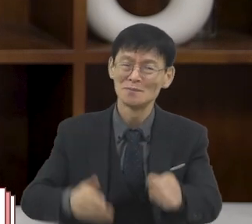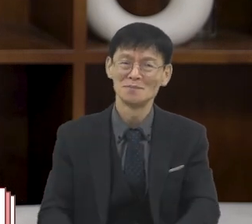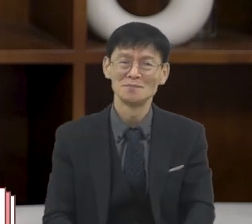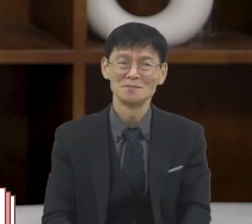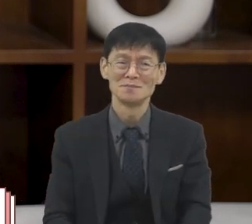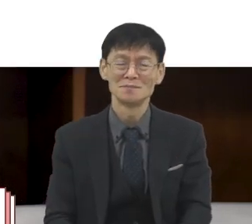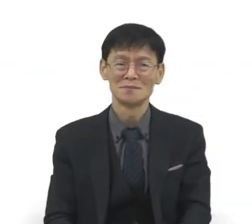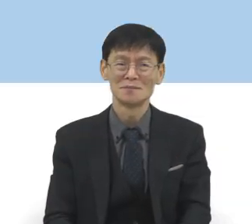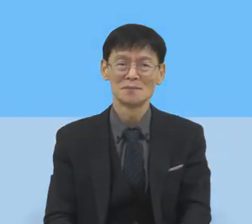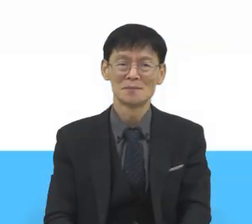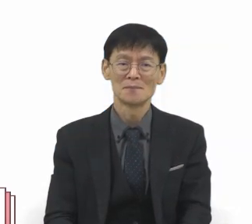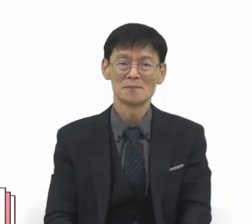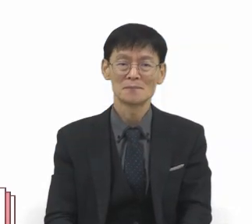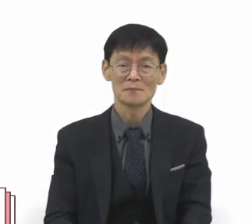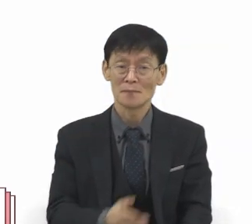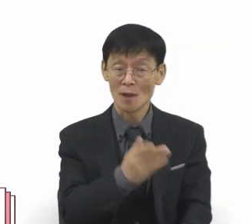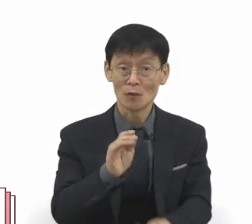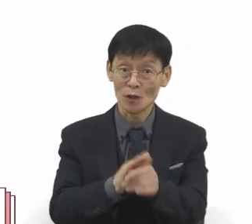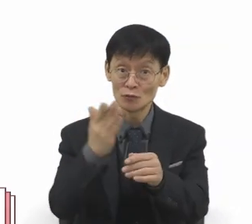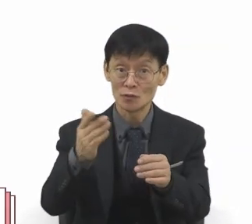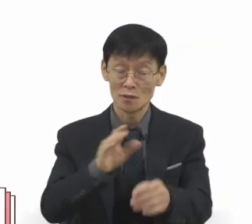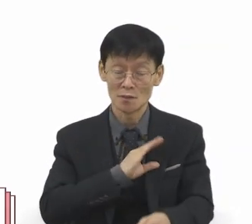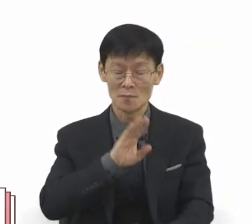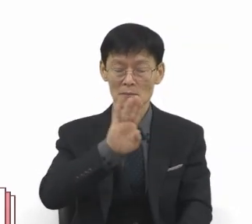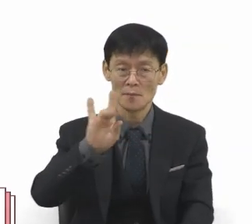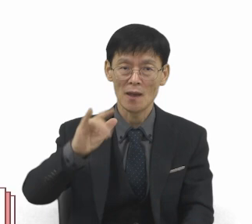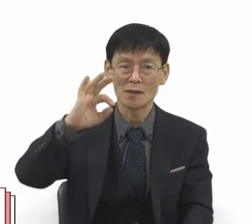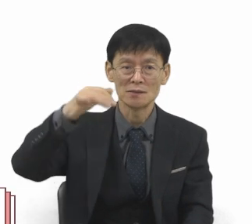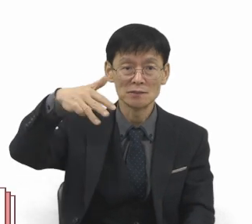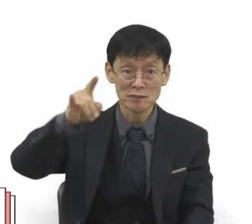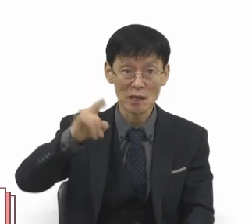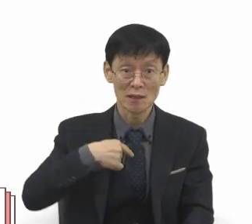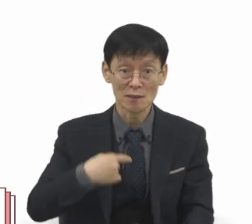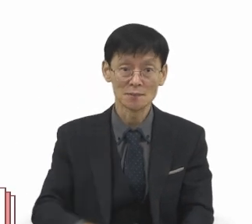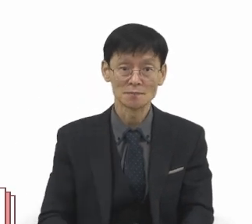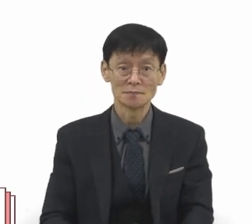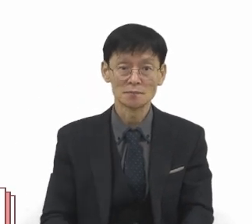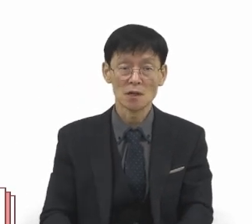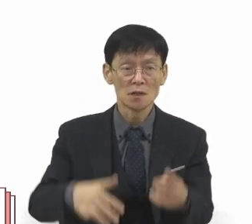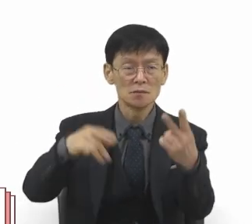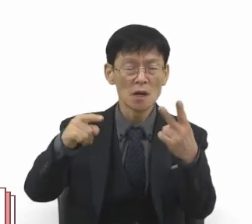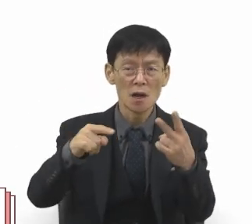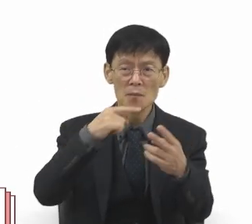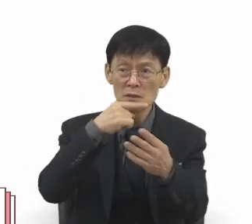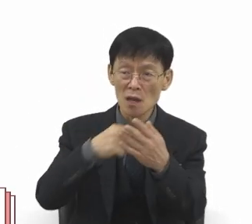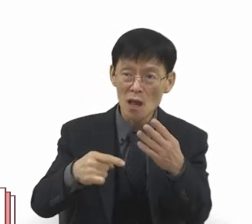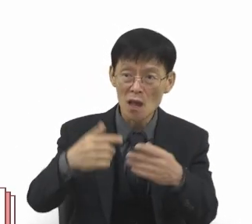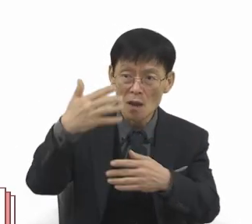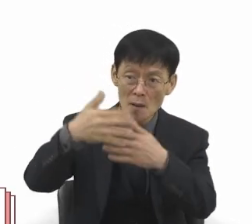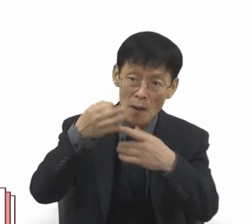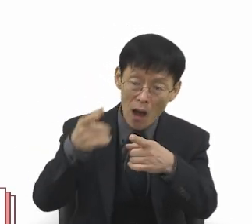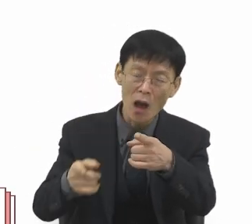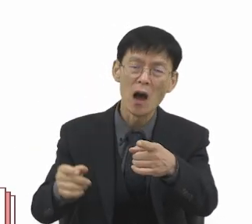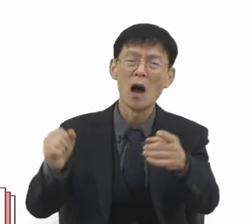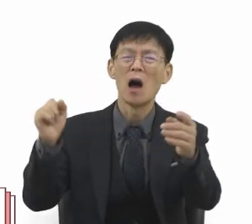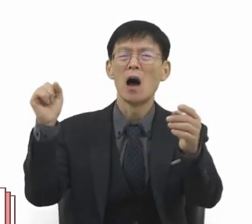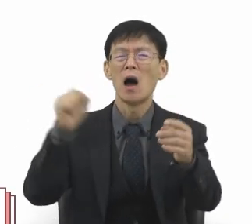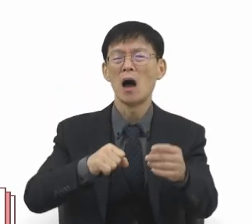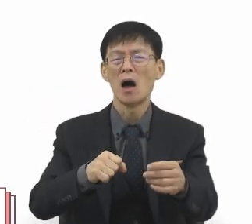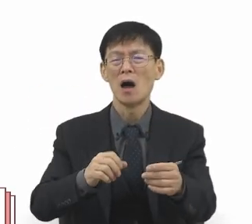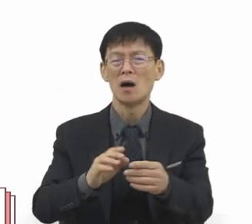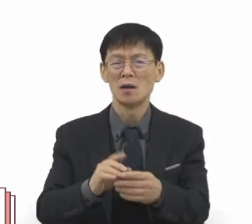도와주세요. 여러분의 길잡이 백은채 노무사입니다. 2차 피해 사례들을 영상으로